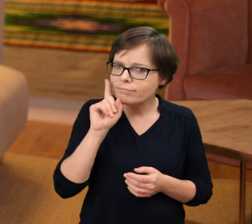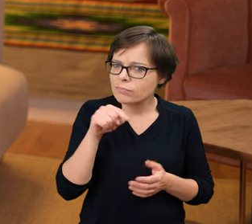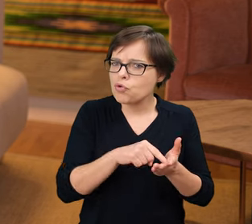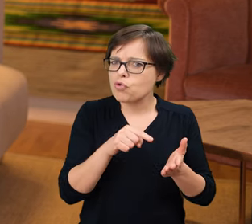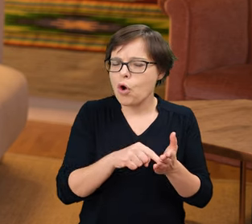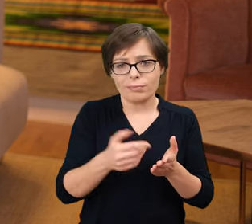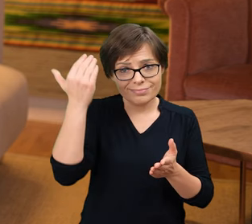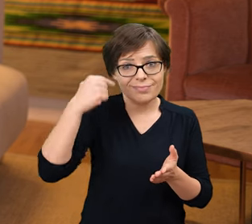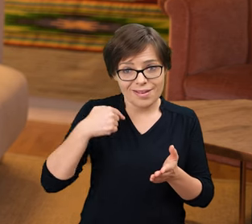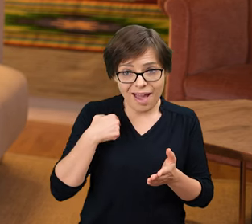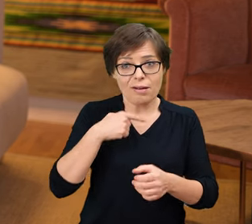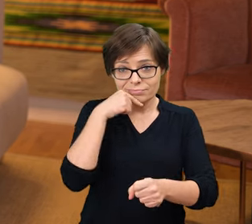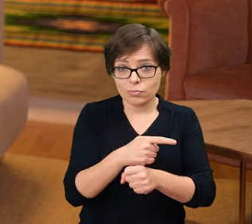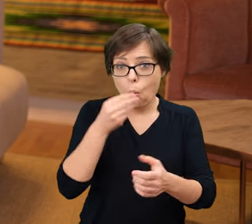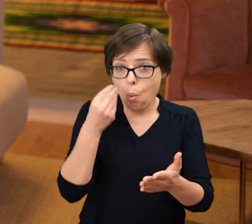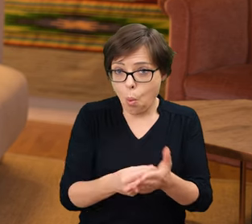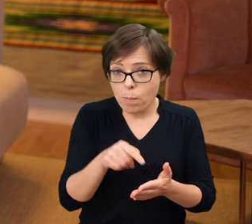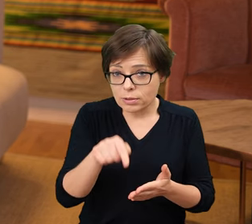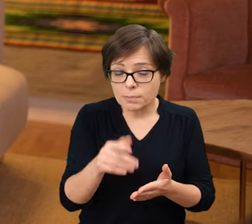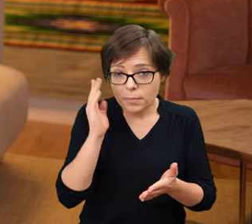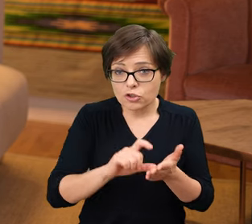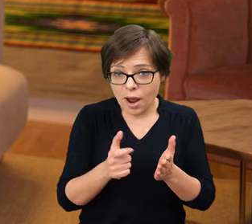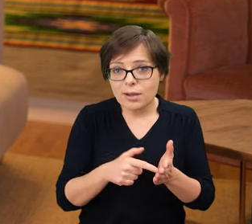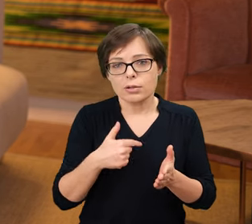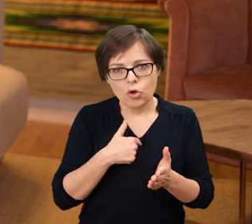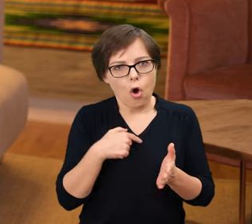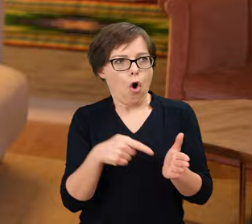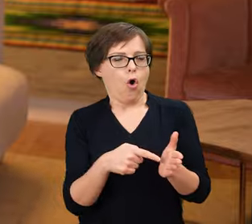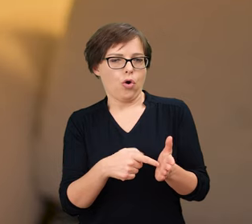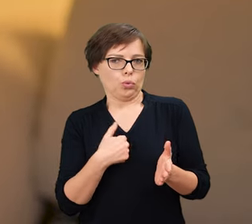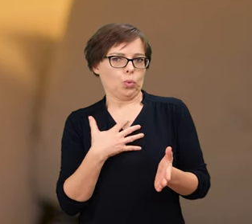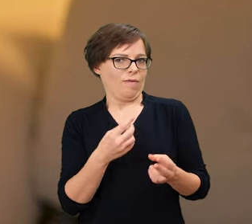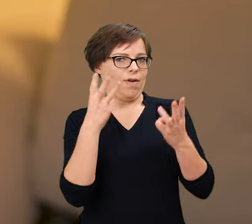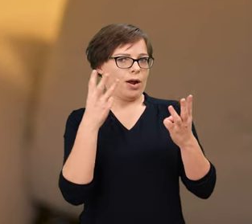kiedy to mieszkanie kupowałem.